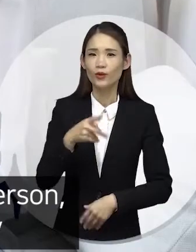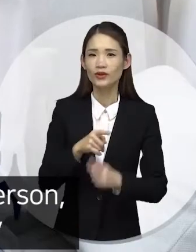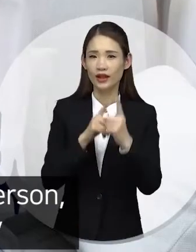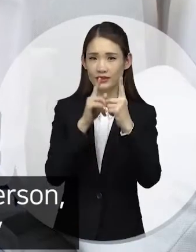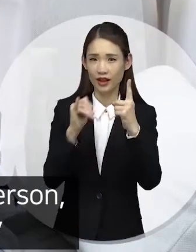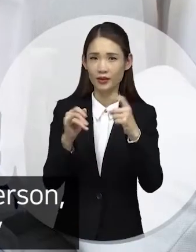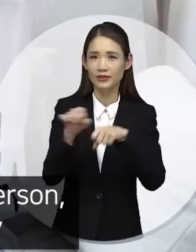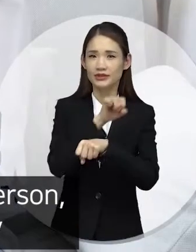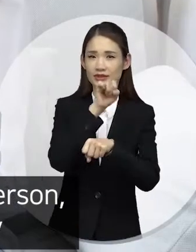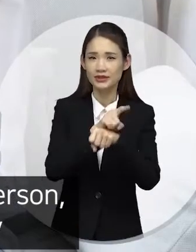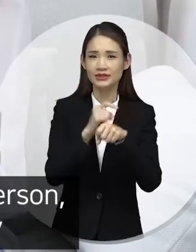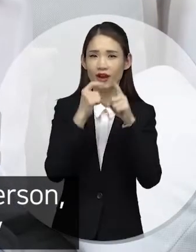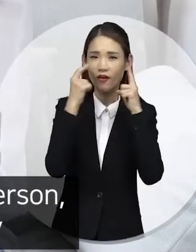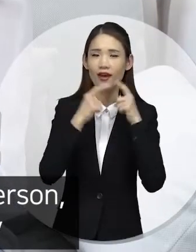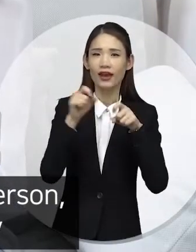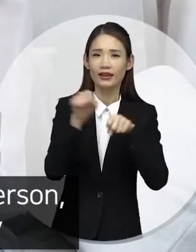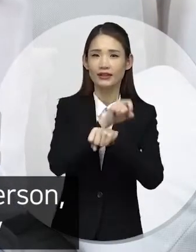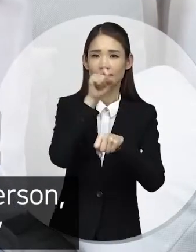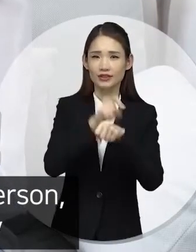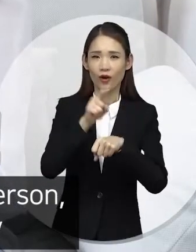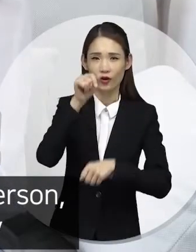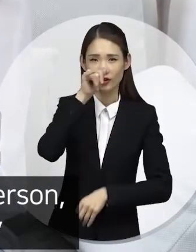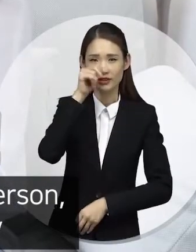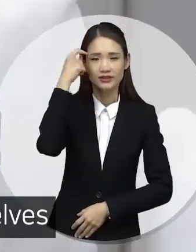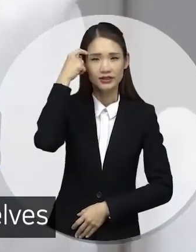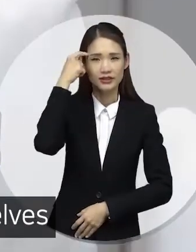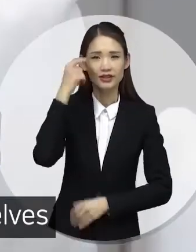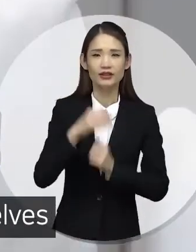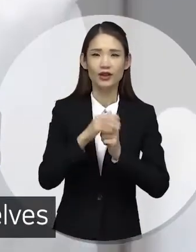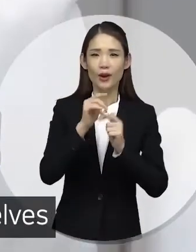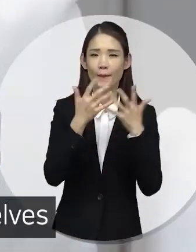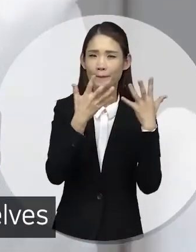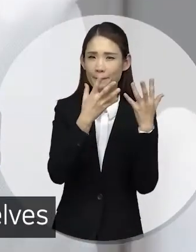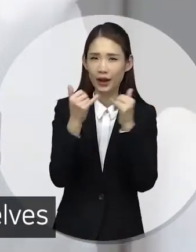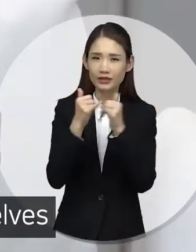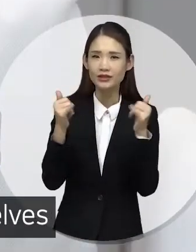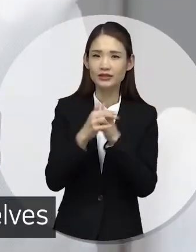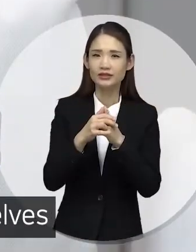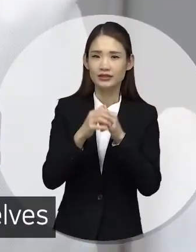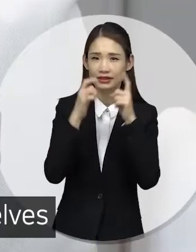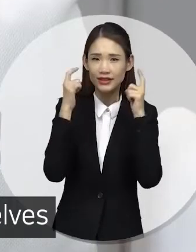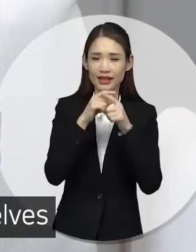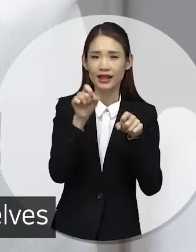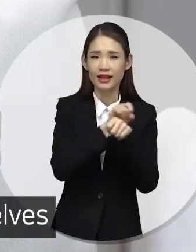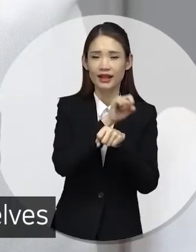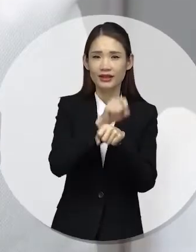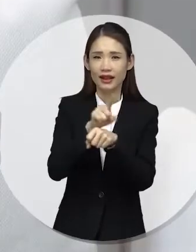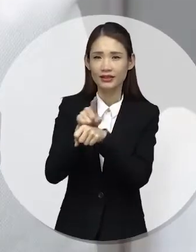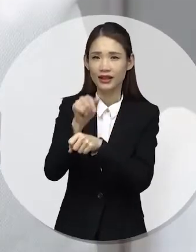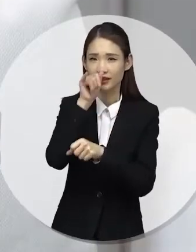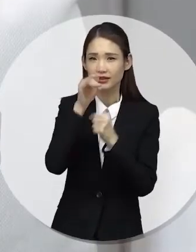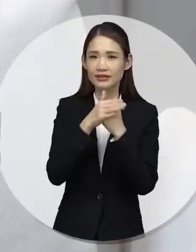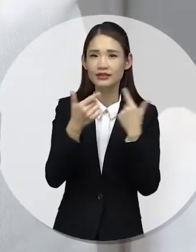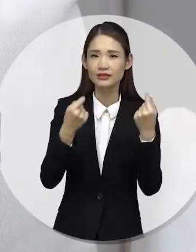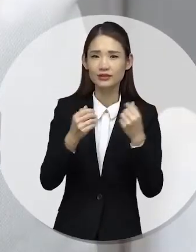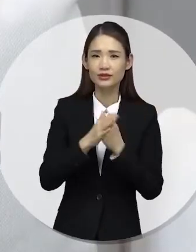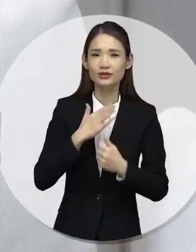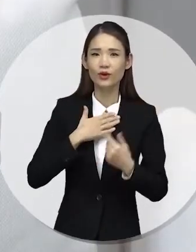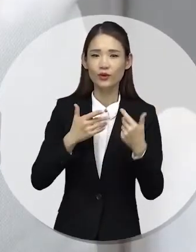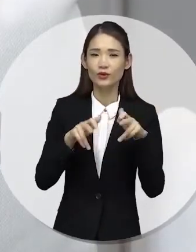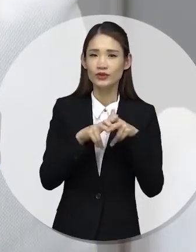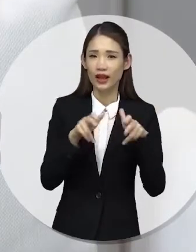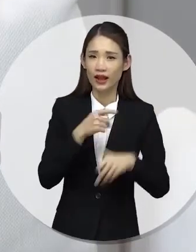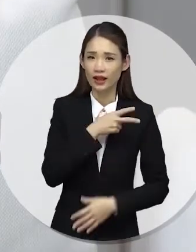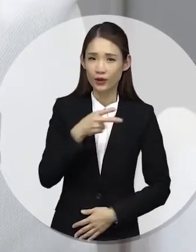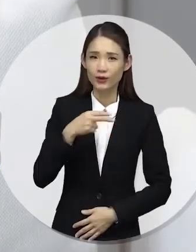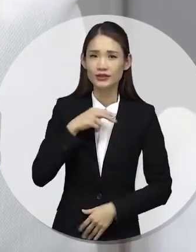사람의 특성이다, 개성이다 라는 생각을 합니다. 많은 사람들이 자기만의 개성을 갖고 살잖아요. 그런 느낌으로 저도